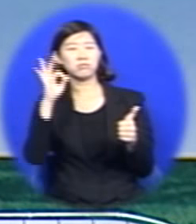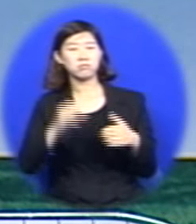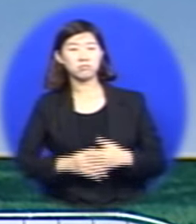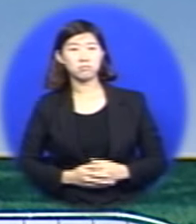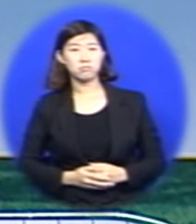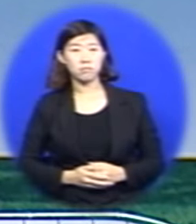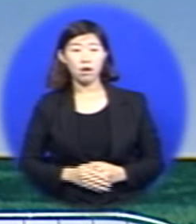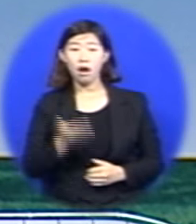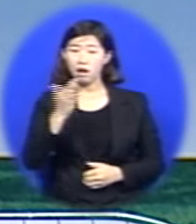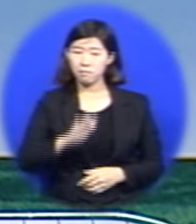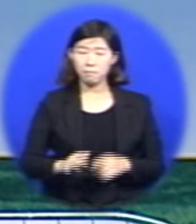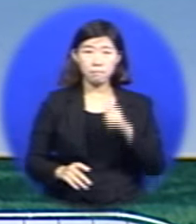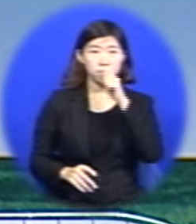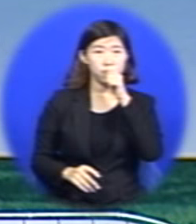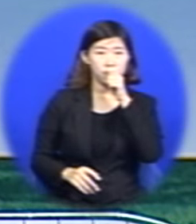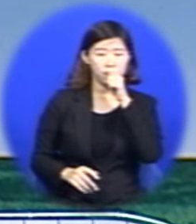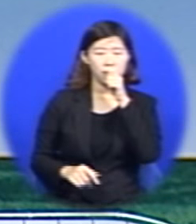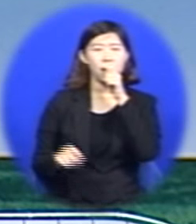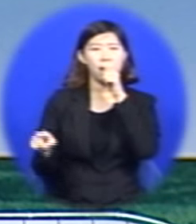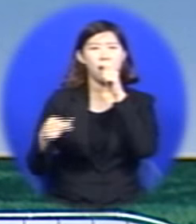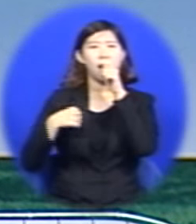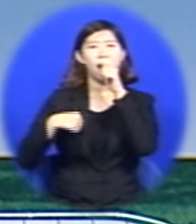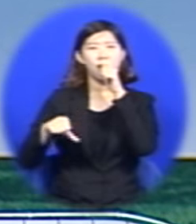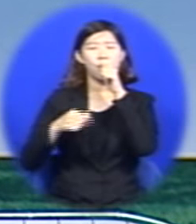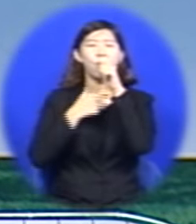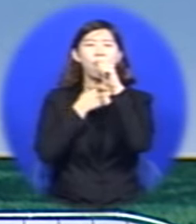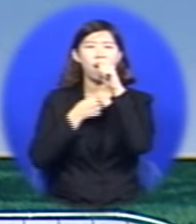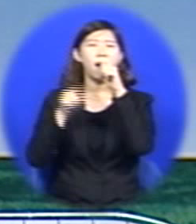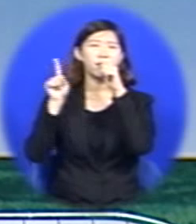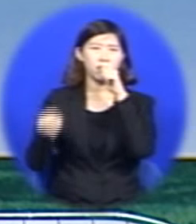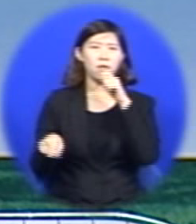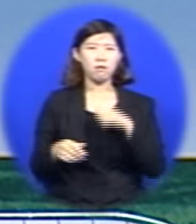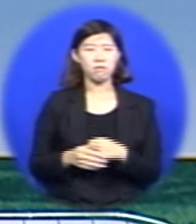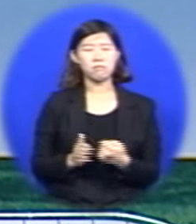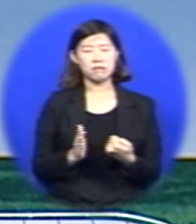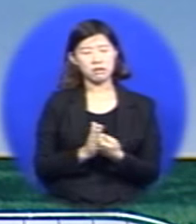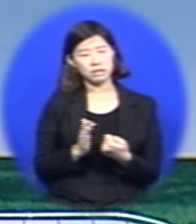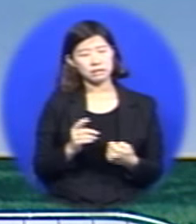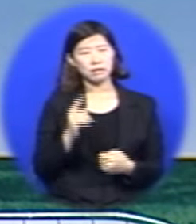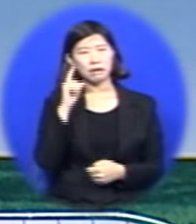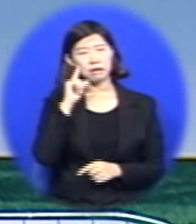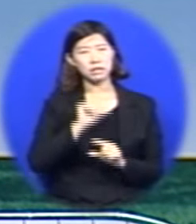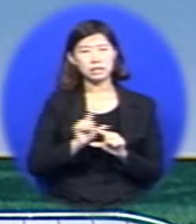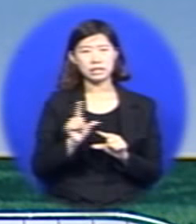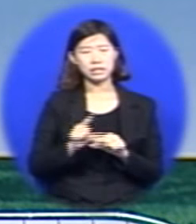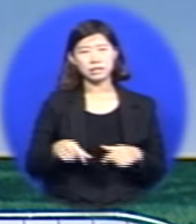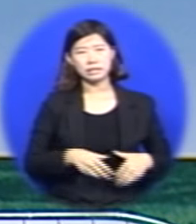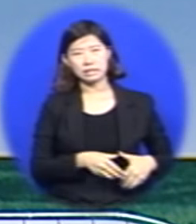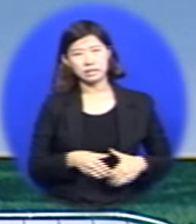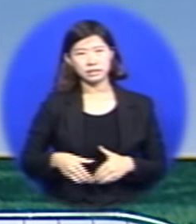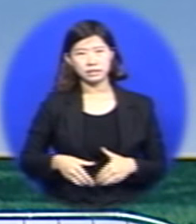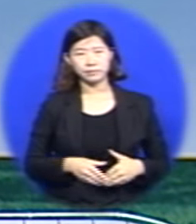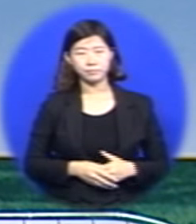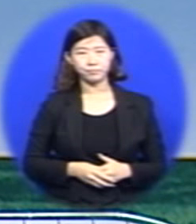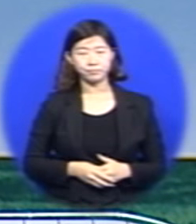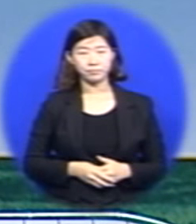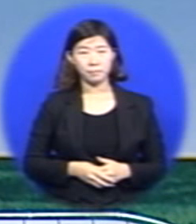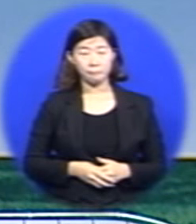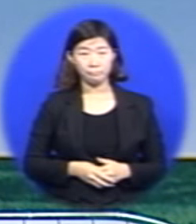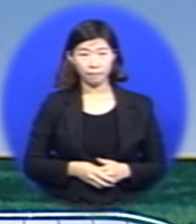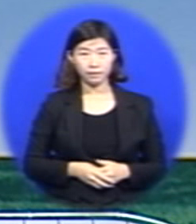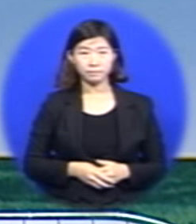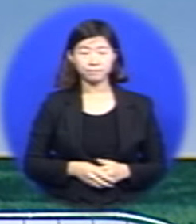아들이 원하는 대로 될 겁니다. 그때 이 클레스가 법정에서 그의